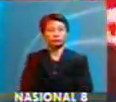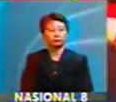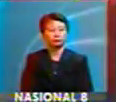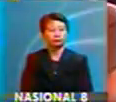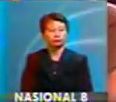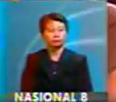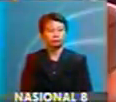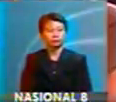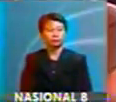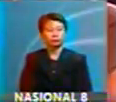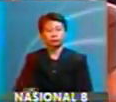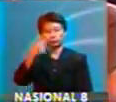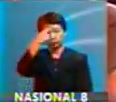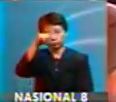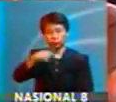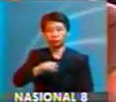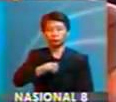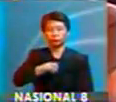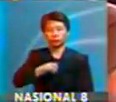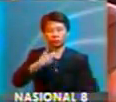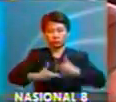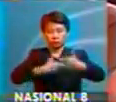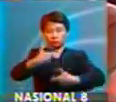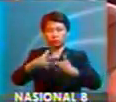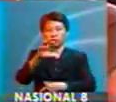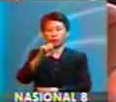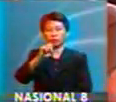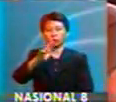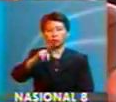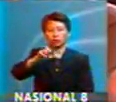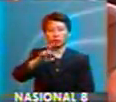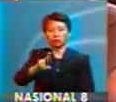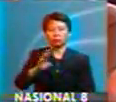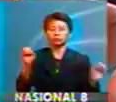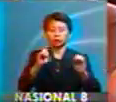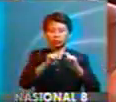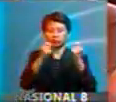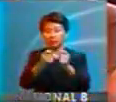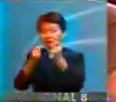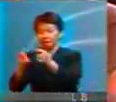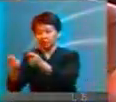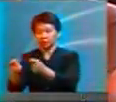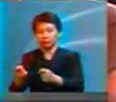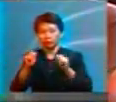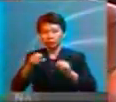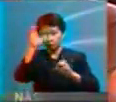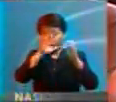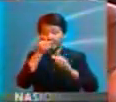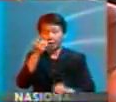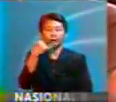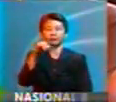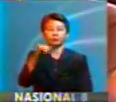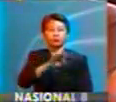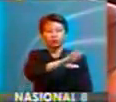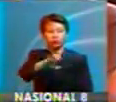Pahang bagi saya untuk untuk Liga Super tahun ni tak ada tak ada team yang orang kata boleh cari makanah